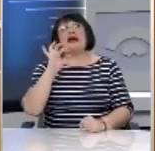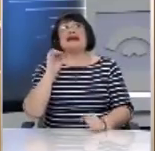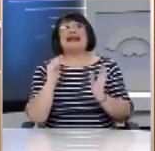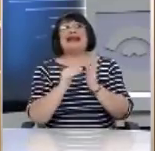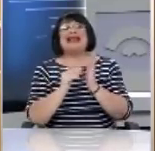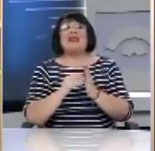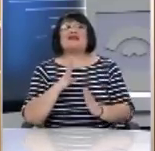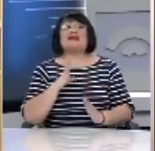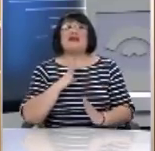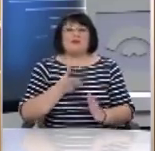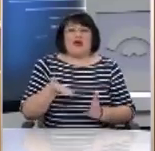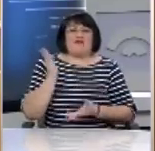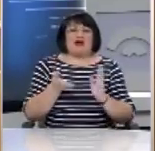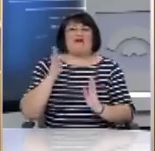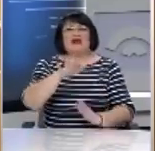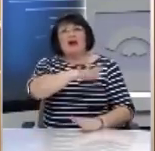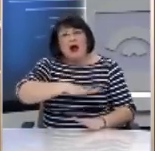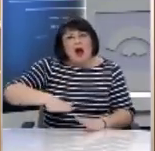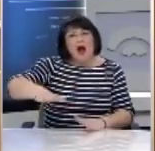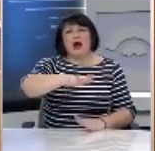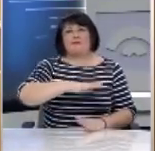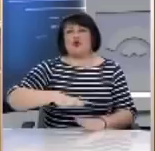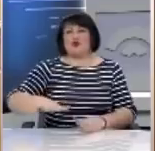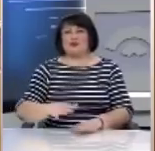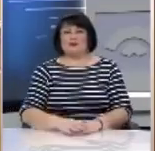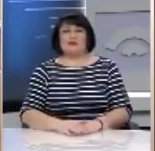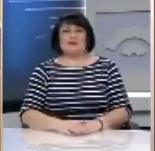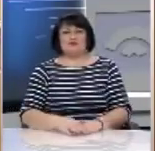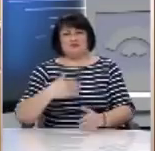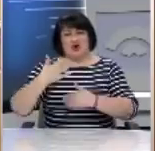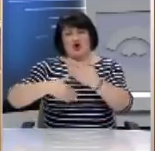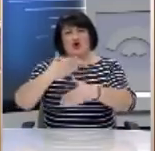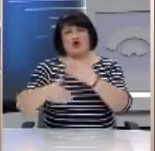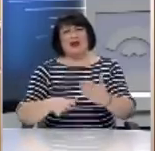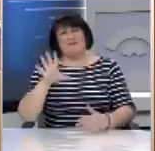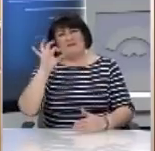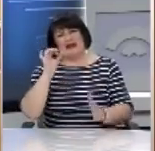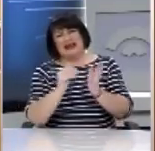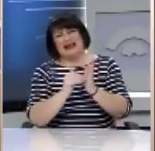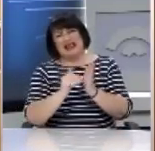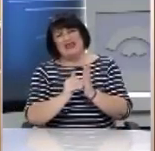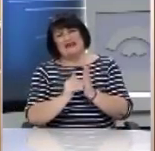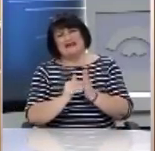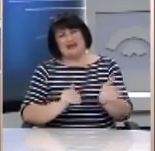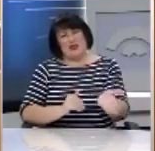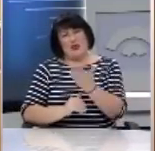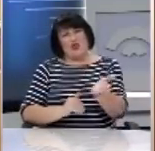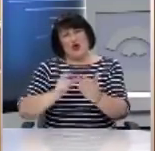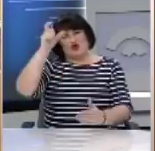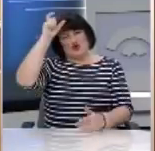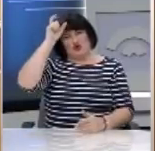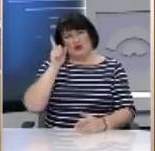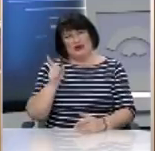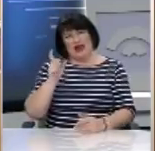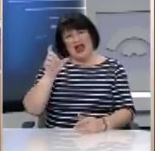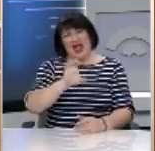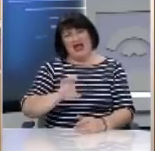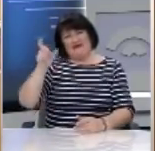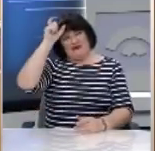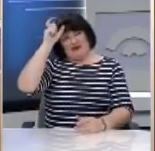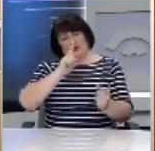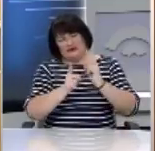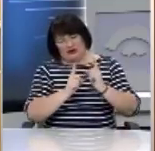άνθρωποι φύγαν από την επικράτεια. Θα κάνετε εσείς τα επόμενα χρόνια 50.000 επιστροφές στην Τουρκία με την Ευρωτουρκική Συμφωνία αυτή να είσαι